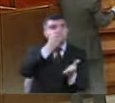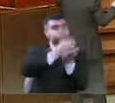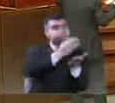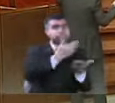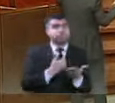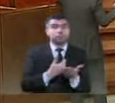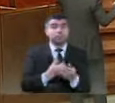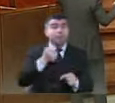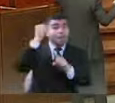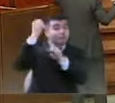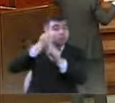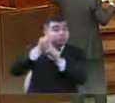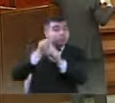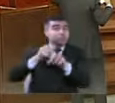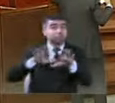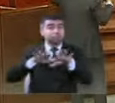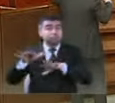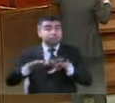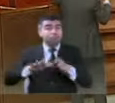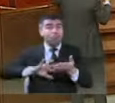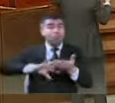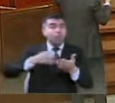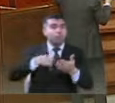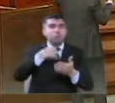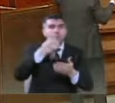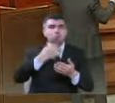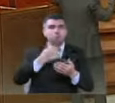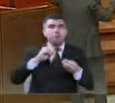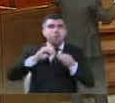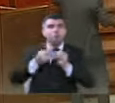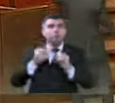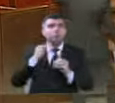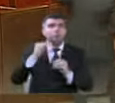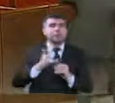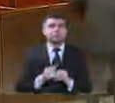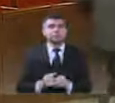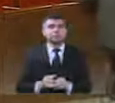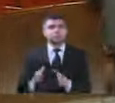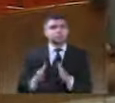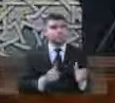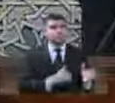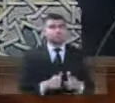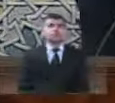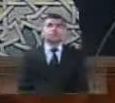كاينه، تنحاولوا نديروا ما امكن اللي كاين في جهدنا باش غنحلوا المشاكل. هادشي اللي عطى الله. شكرا. شكرا السيد الوزير. انتقل